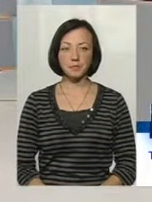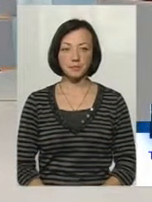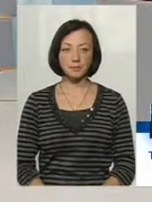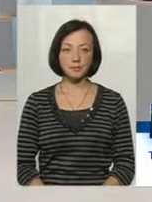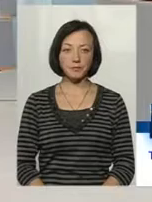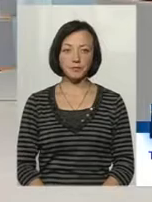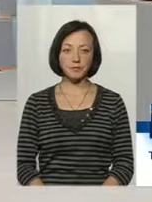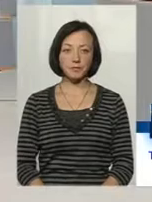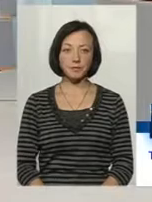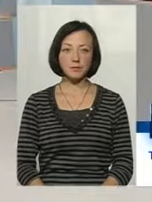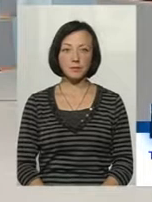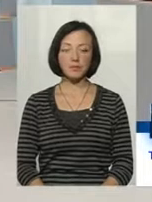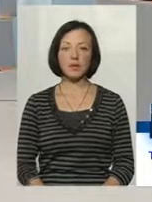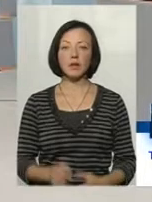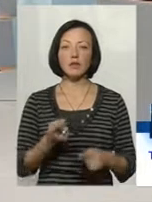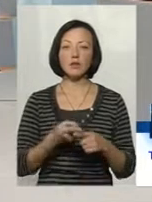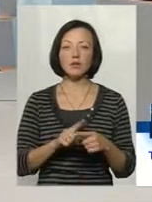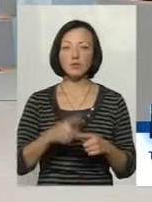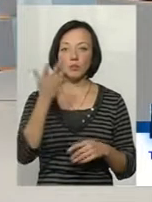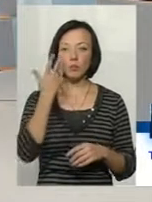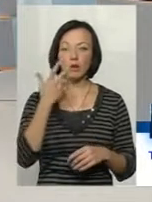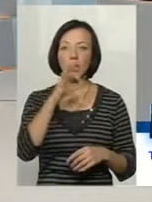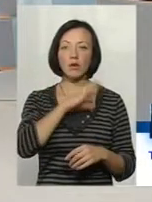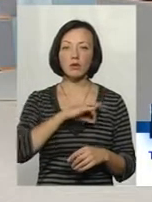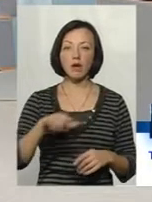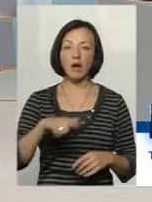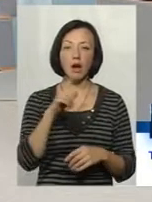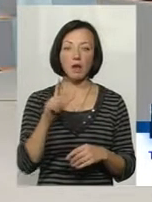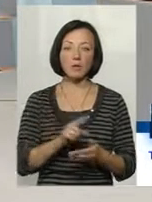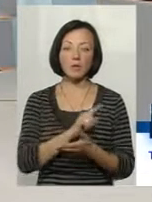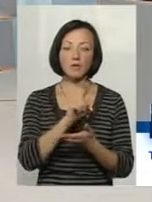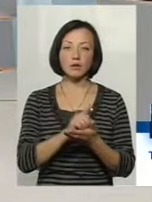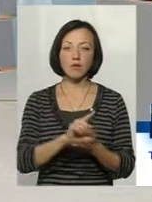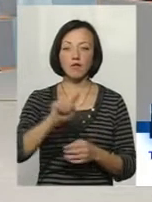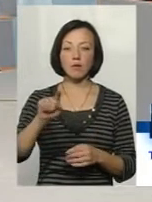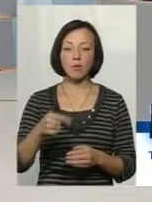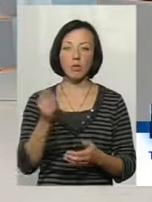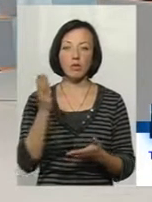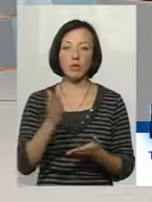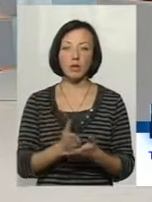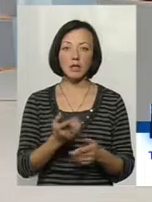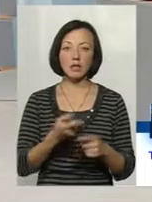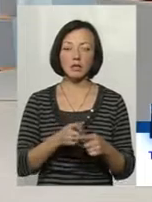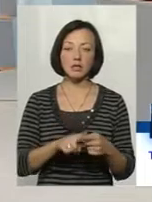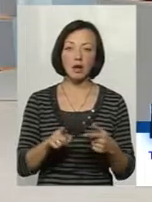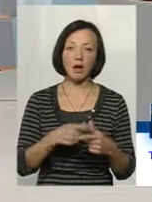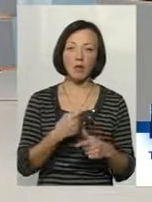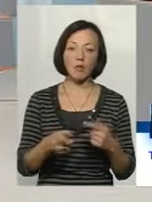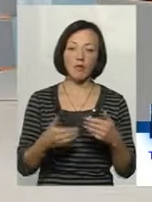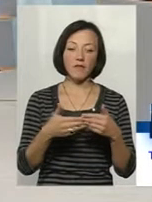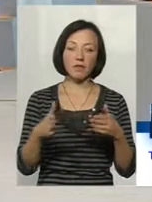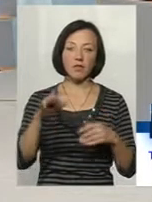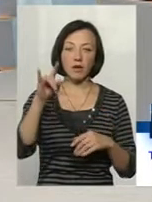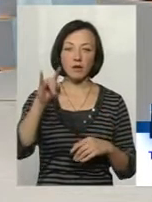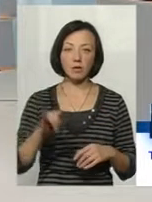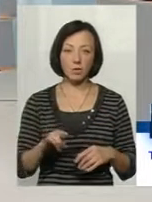результат цього. Тому при користуванні газових приладів обов'язковою вимогою є це або відкривати